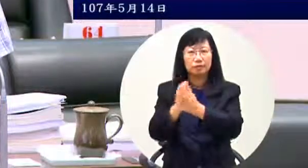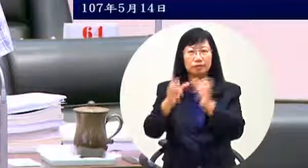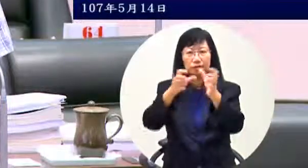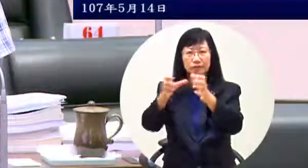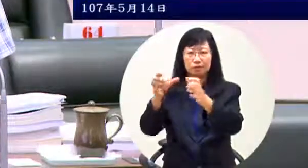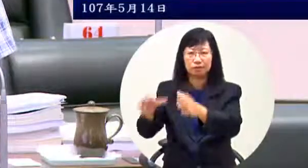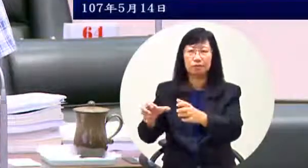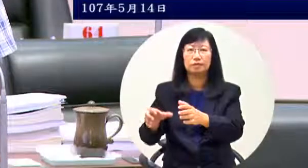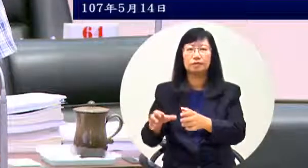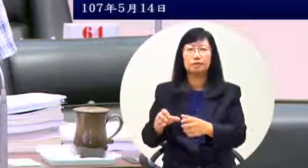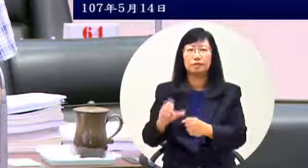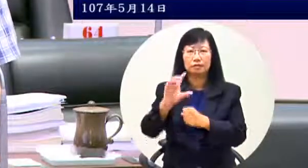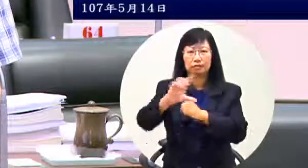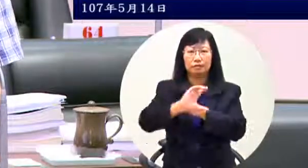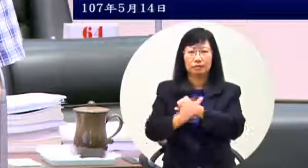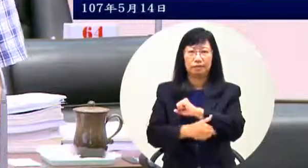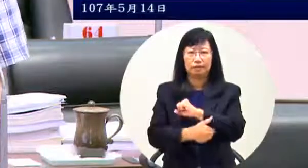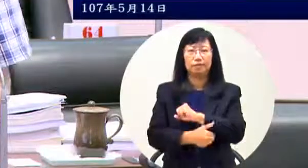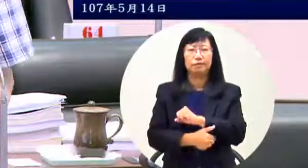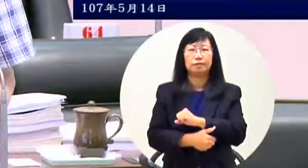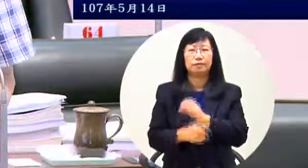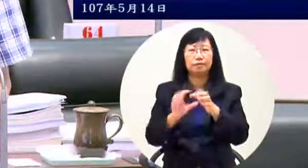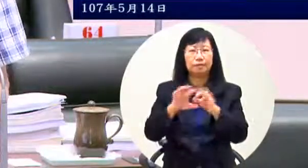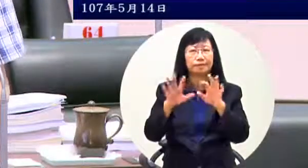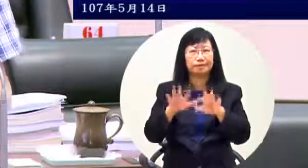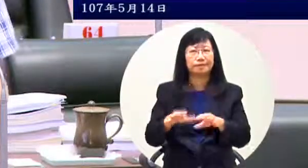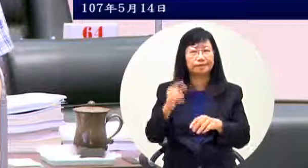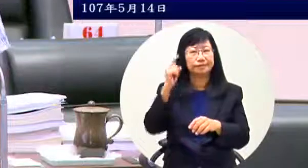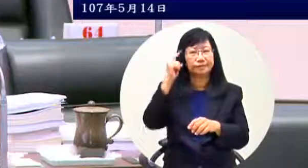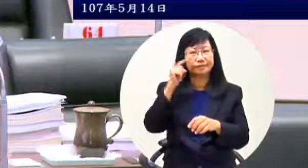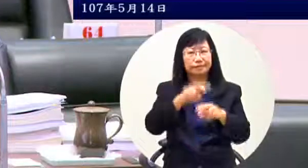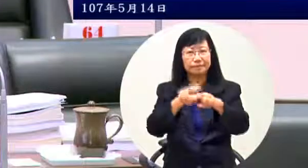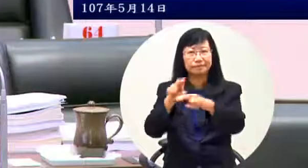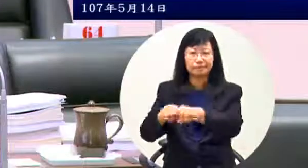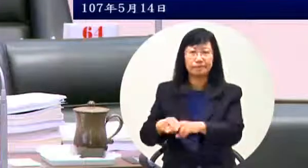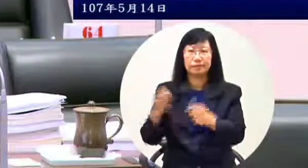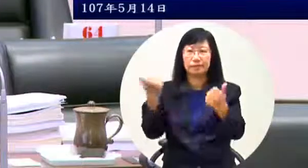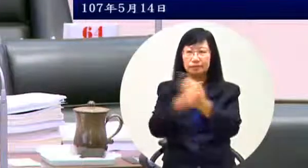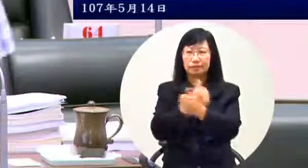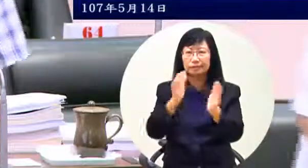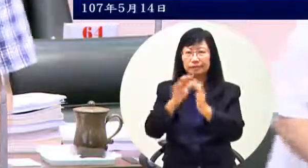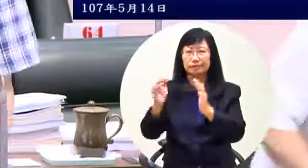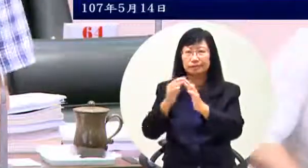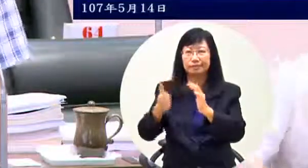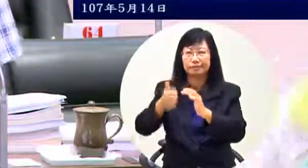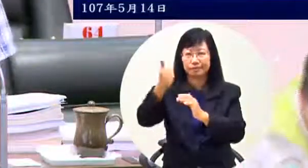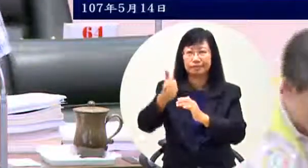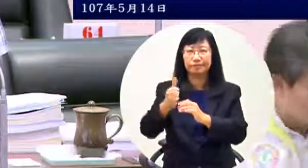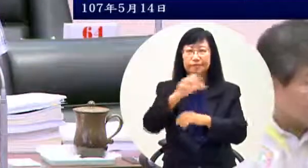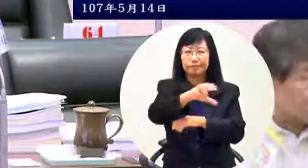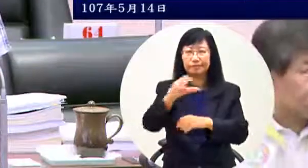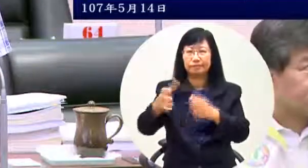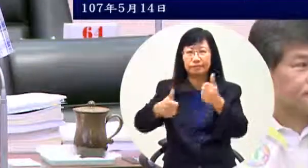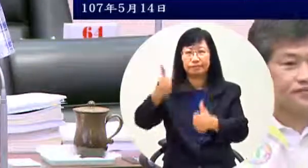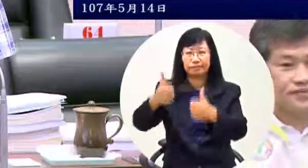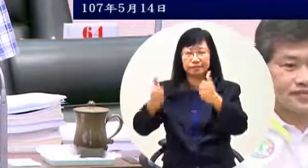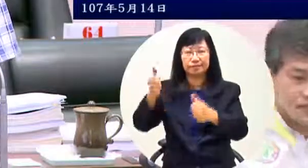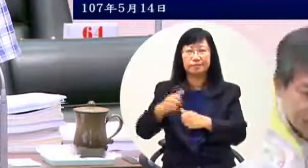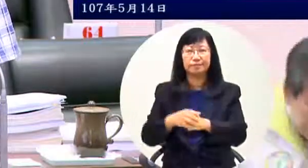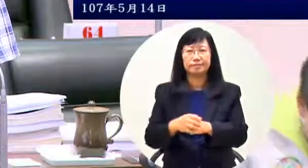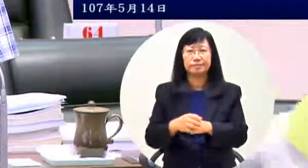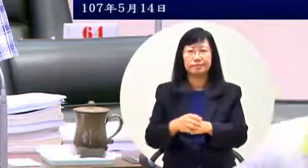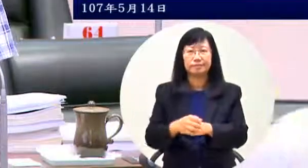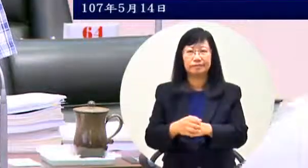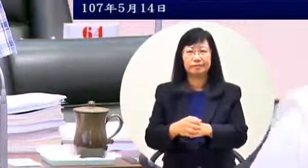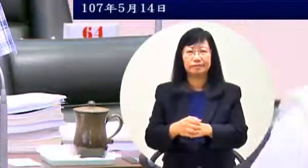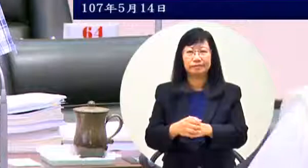在座的所有，不管是代理市长或是局处所长哈，都能够好好的接受